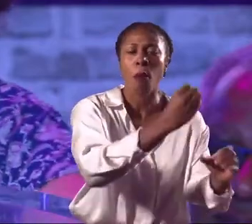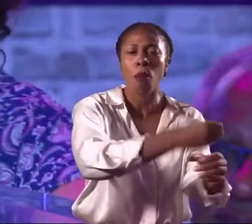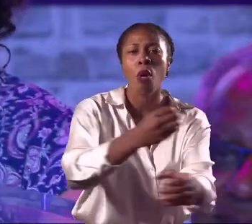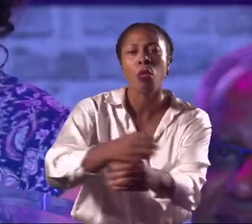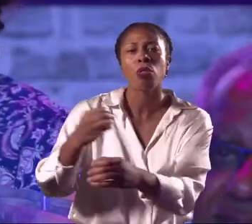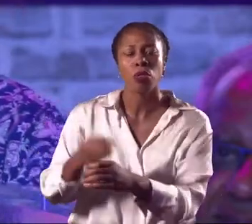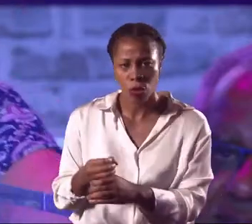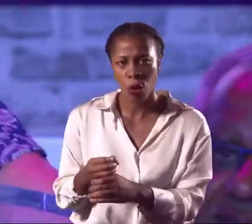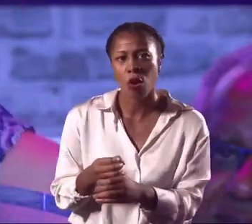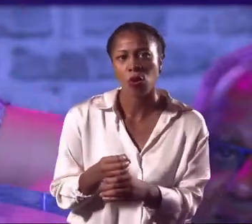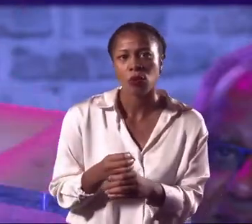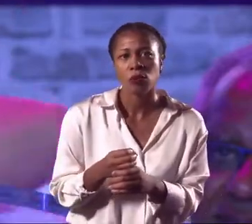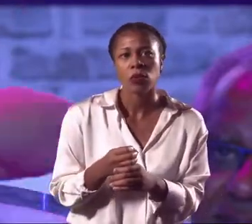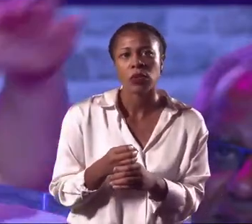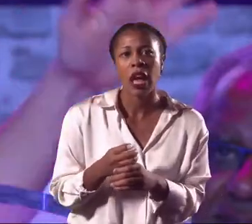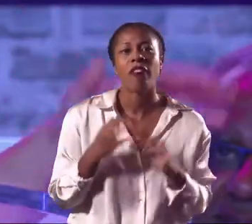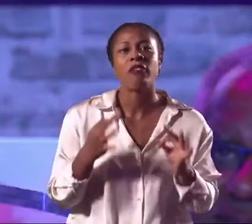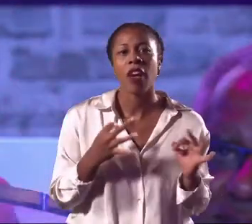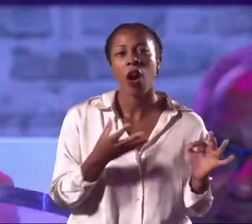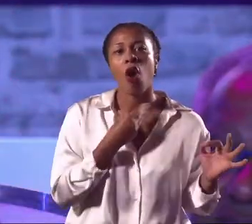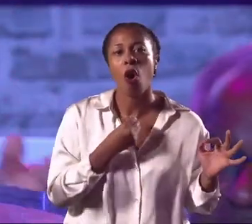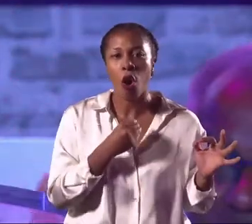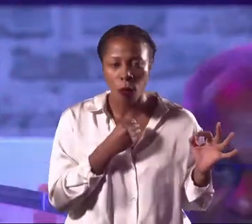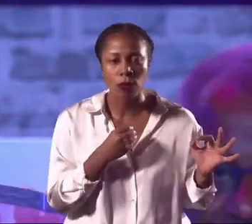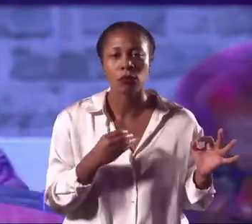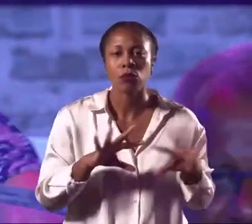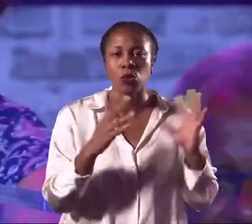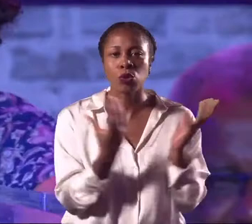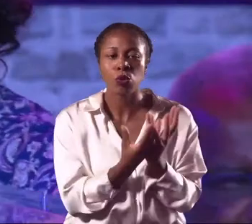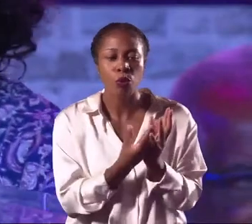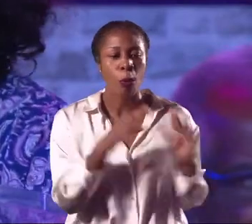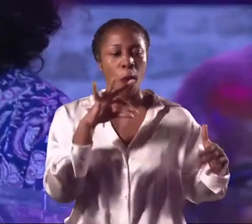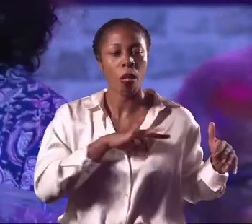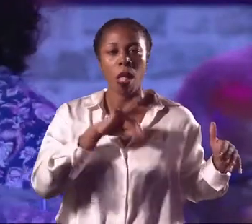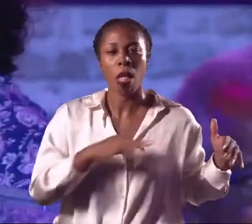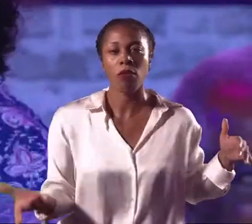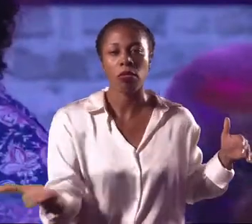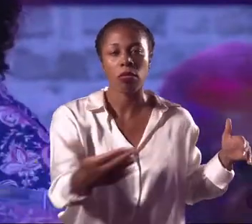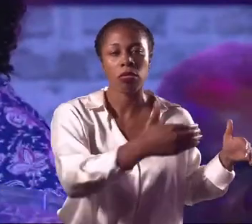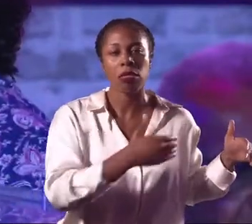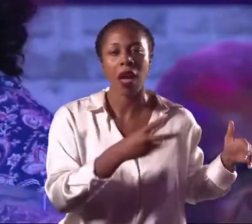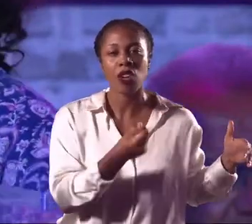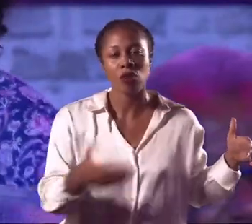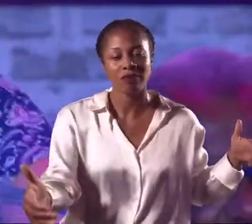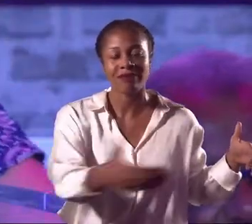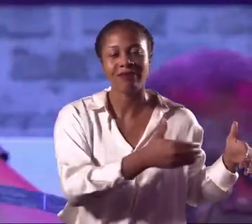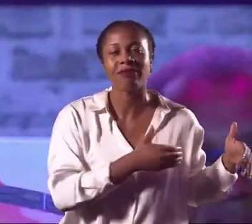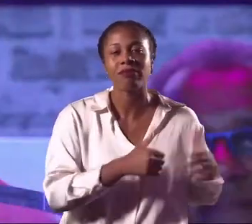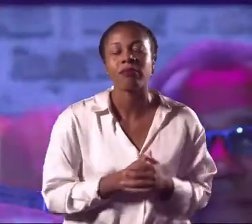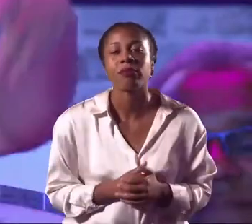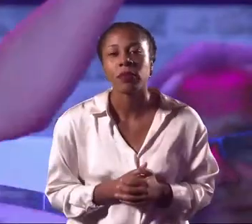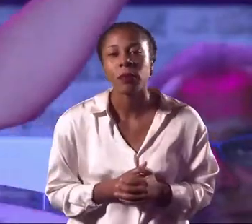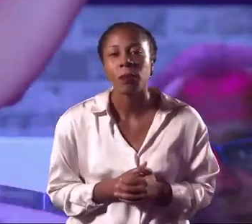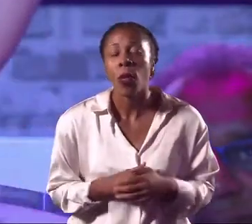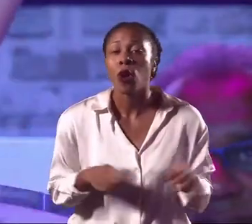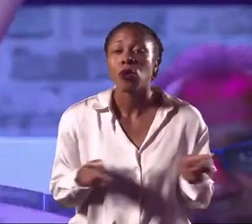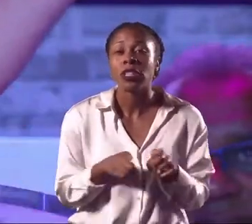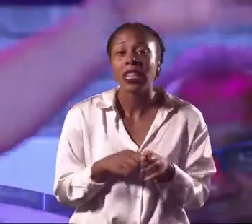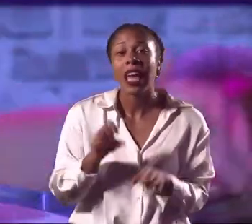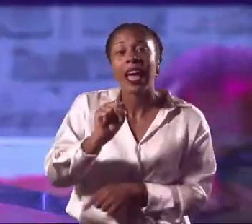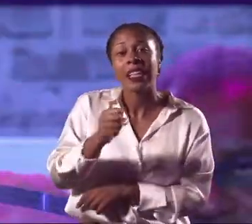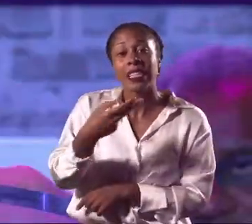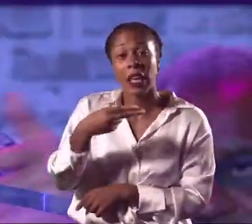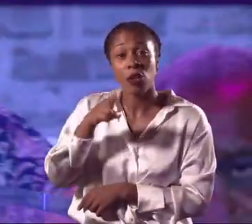distilleries bien connues de Guadeloupe, comme quoi ils s'intéressent à vraiment tout ce qui est profitable. On pourrait leur dire aussi d'aller chercher l'argent du SNU,